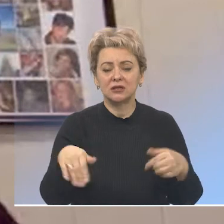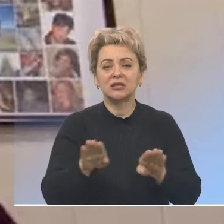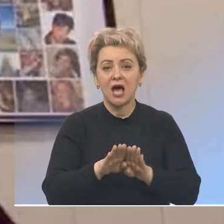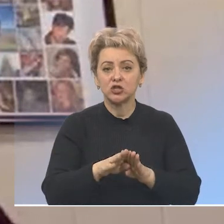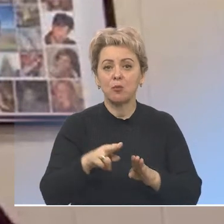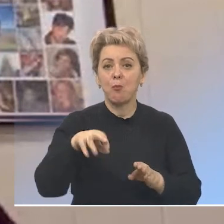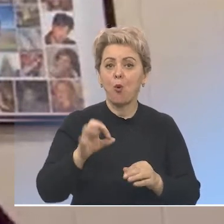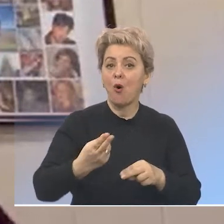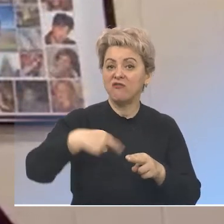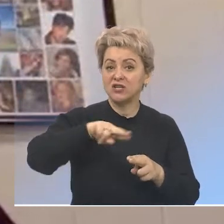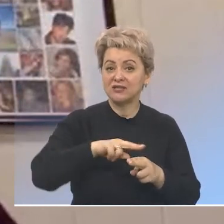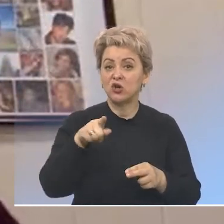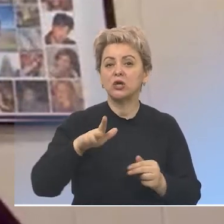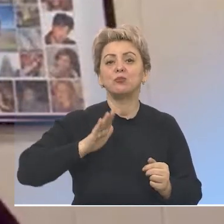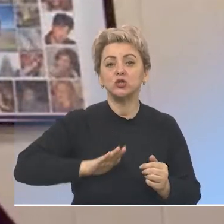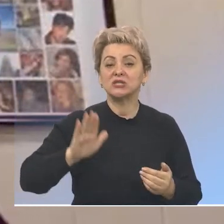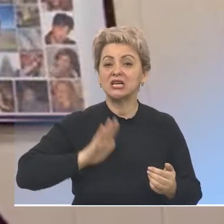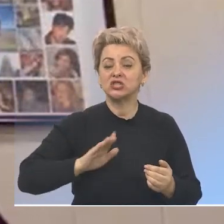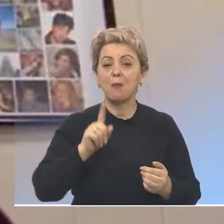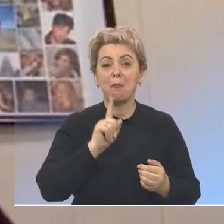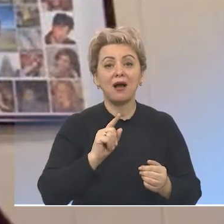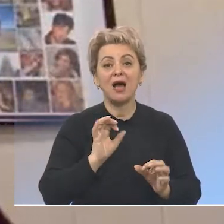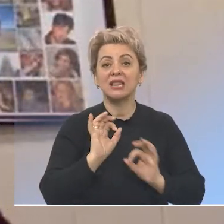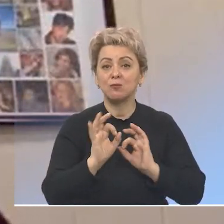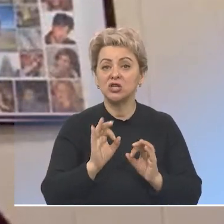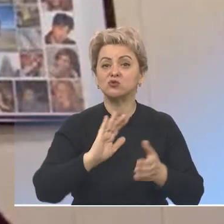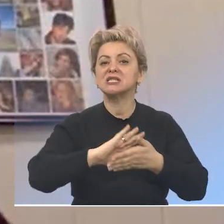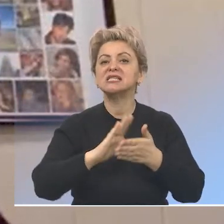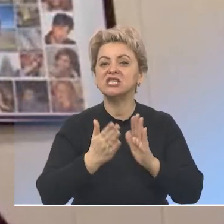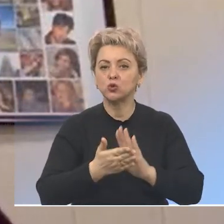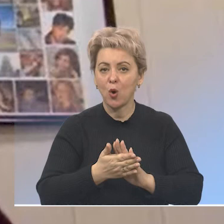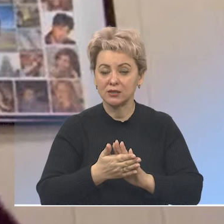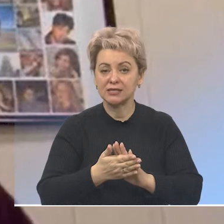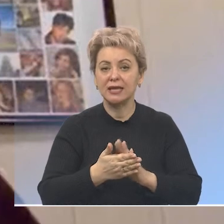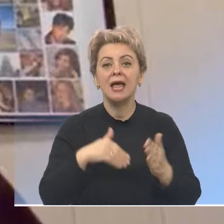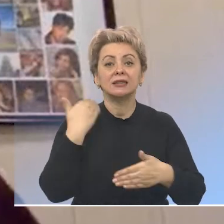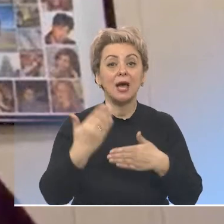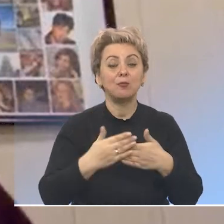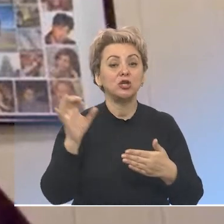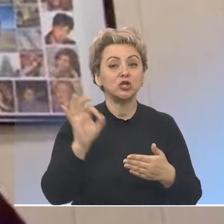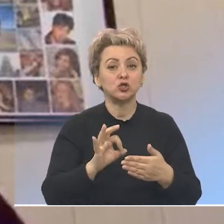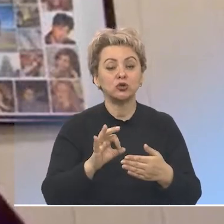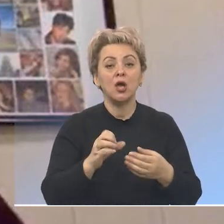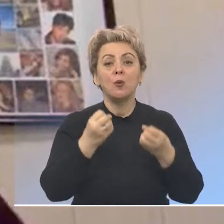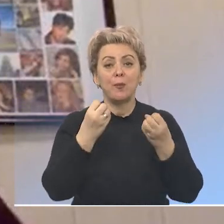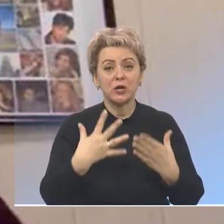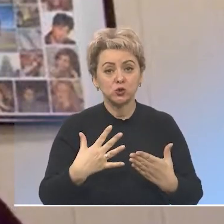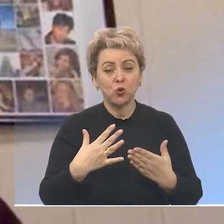но точно так же по возврату им придется ждать, пока стабилизируется ситуация. Потому что вот на ближайший момент